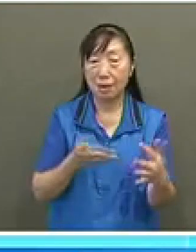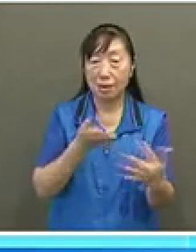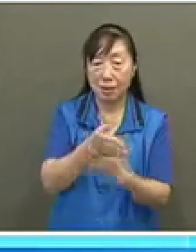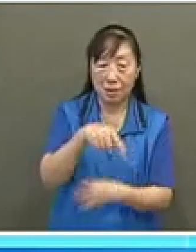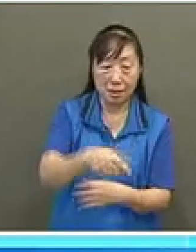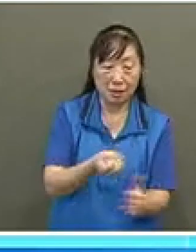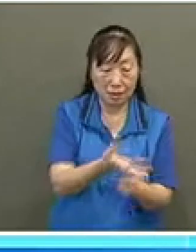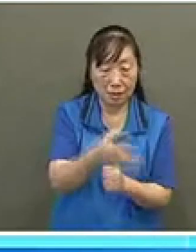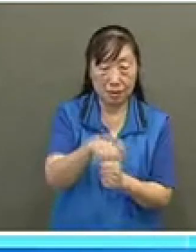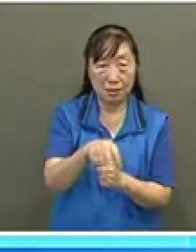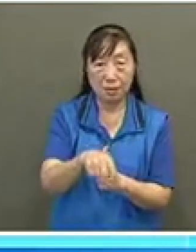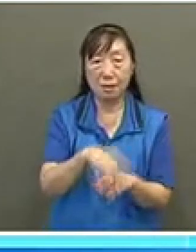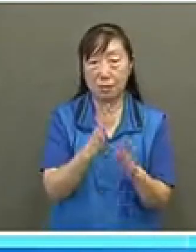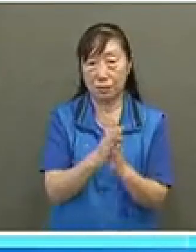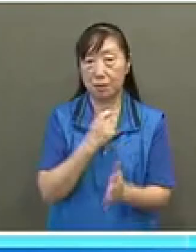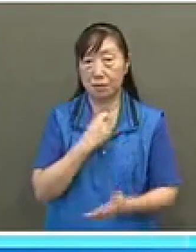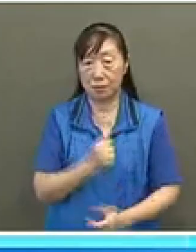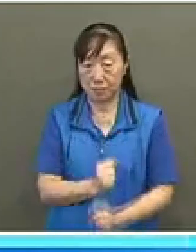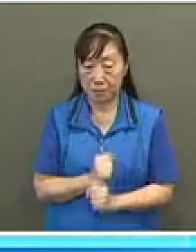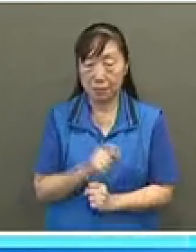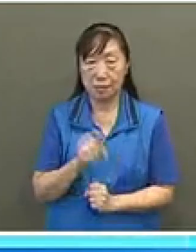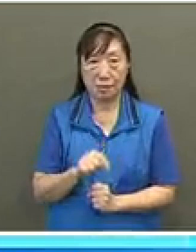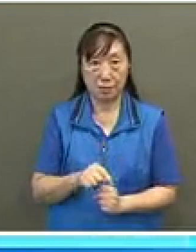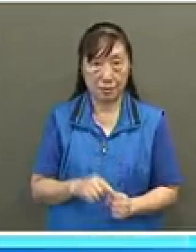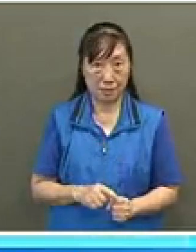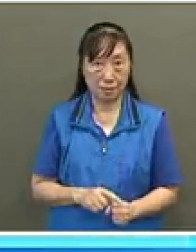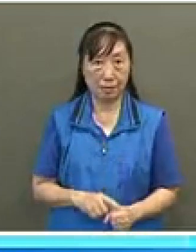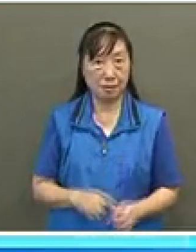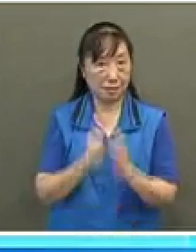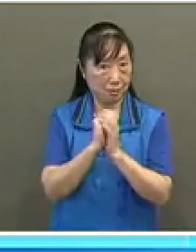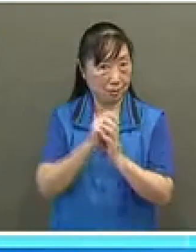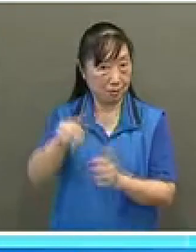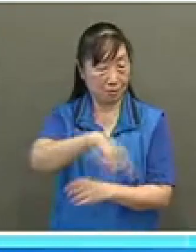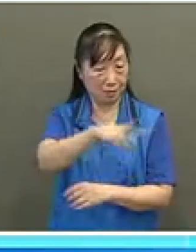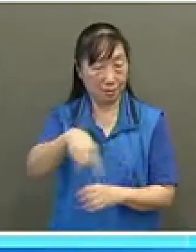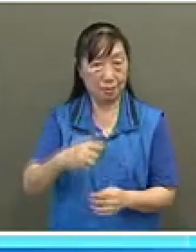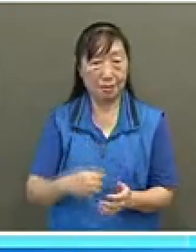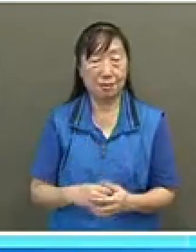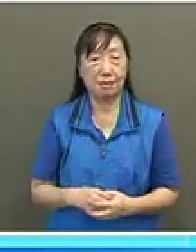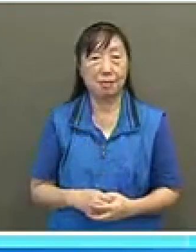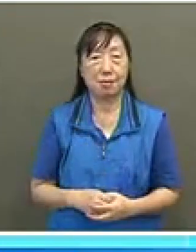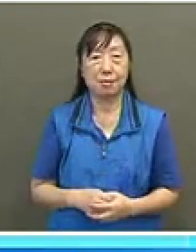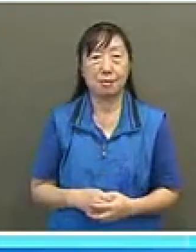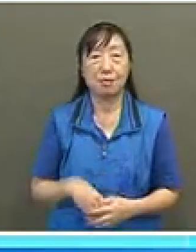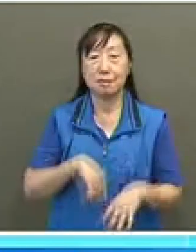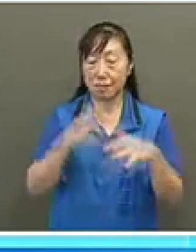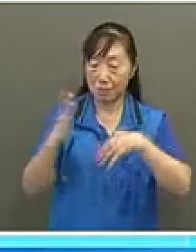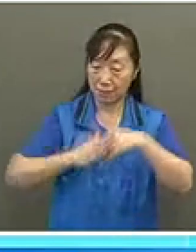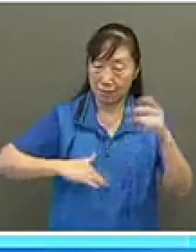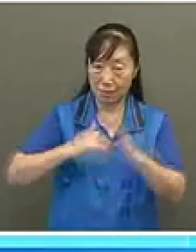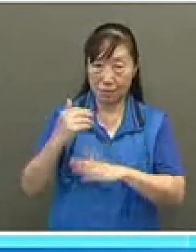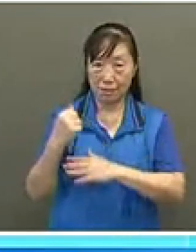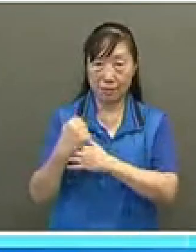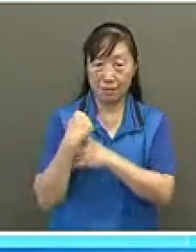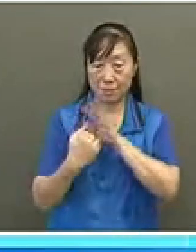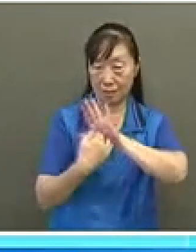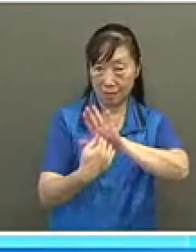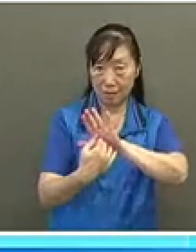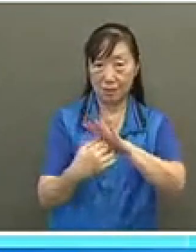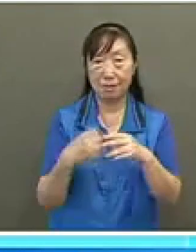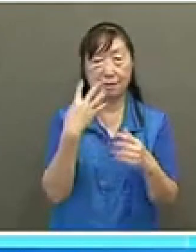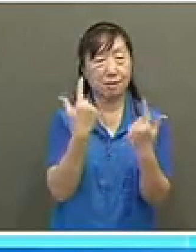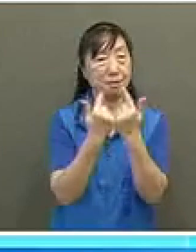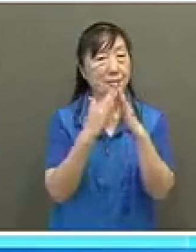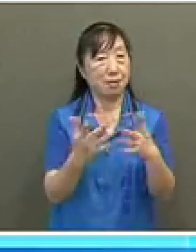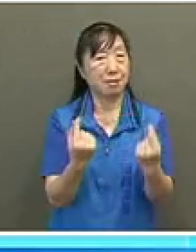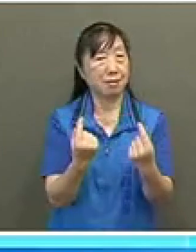别要提高警觉以外，我要拜托市民朋友大家并肩作战。新北市一样，